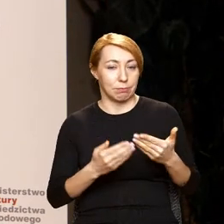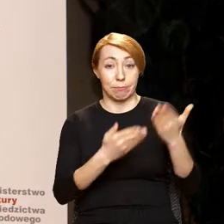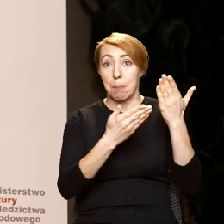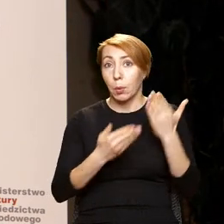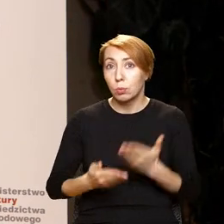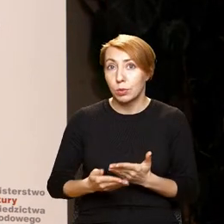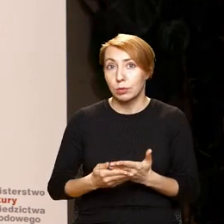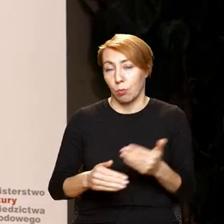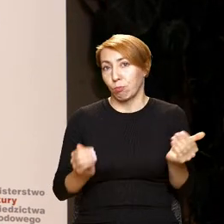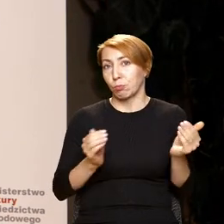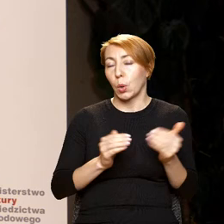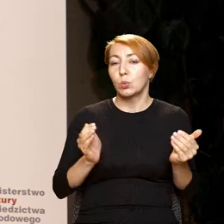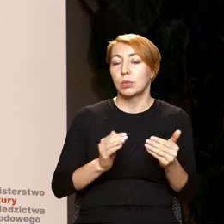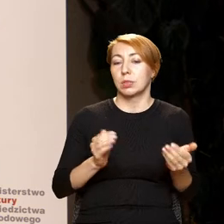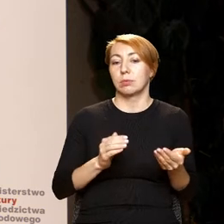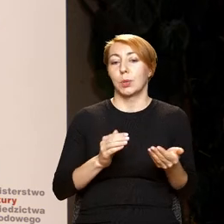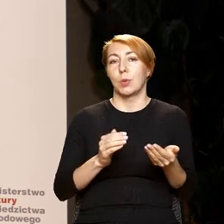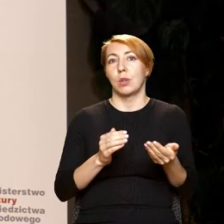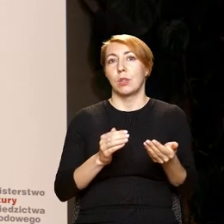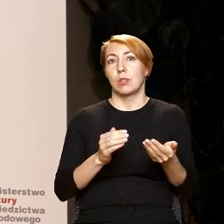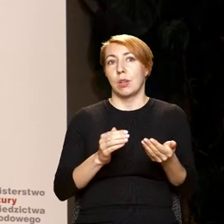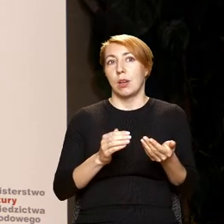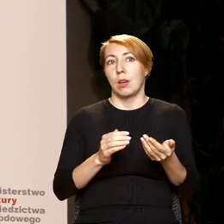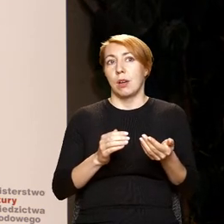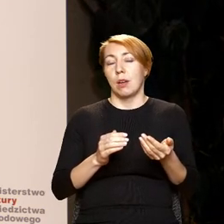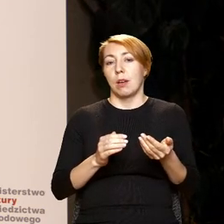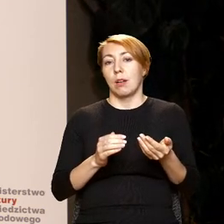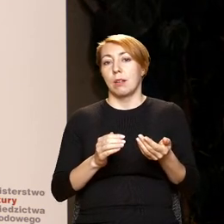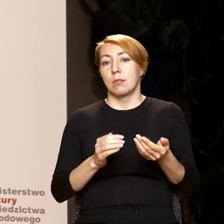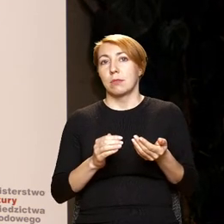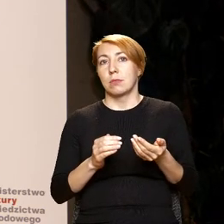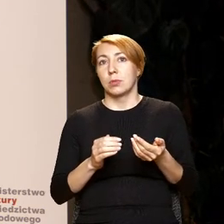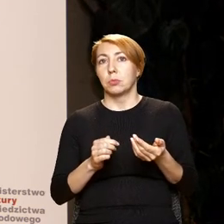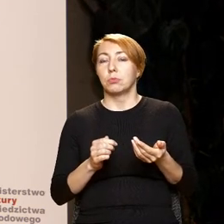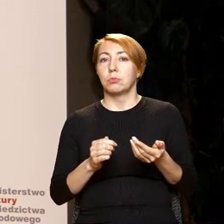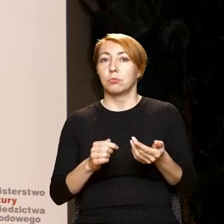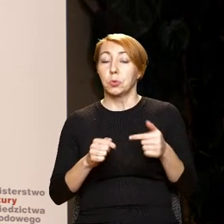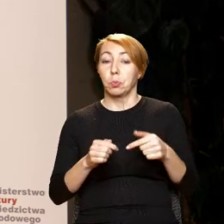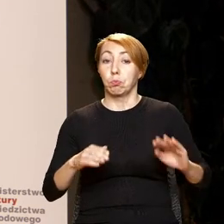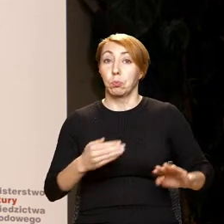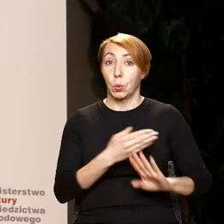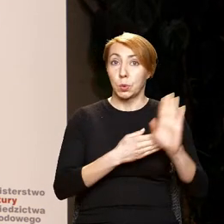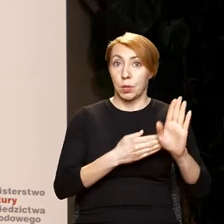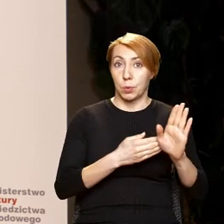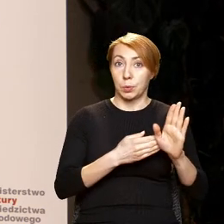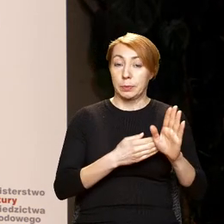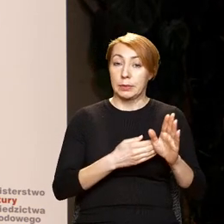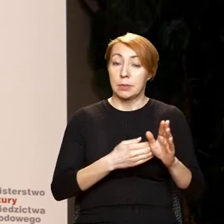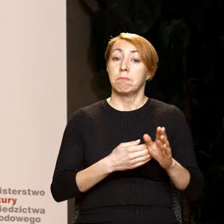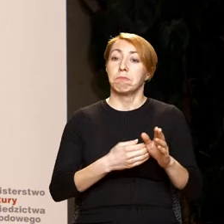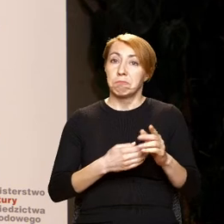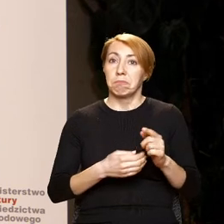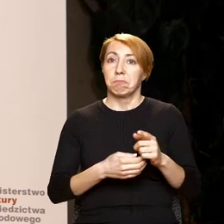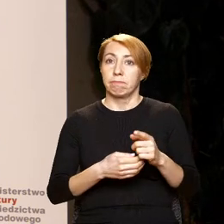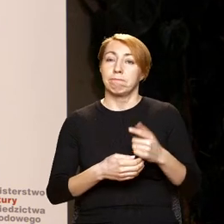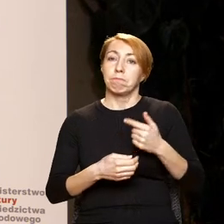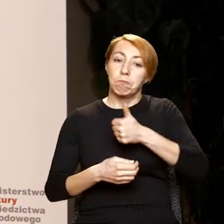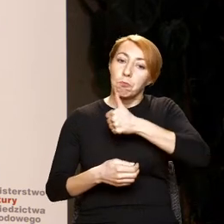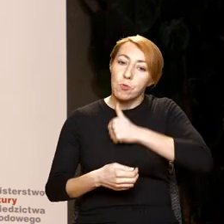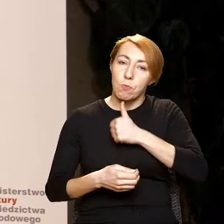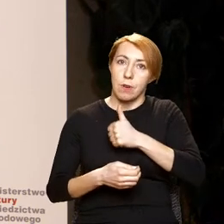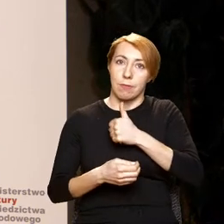za możliwość tego, że muzeum podjęło się tego niesamowicie trudnego